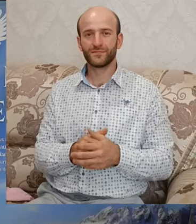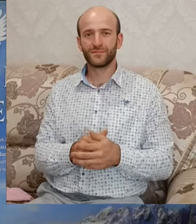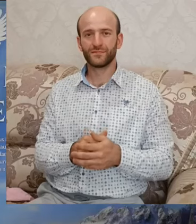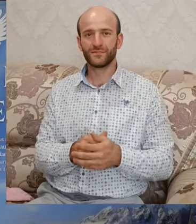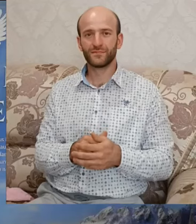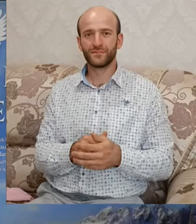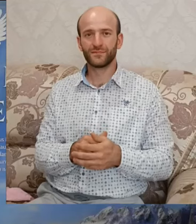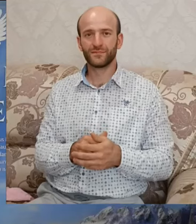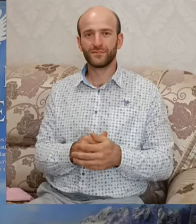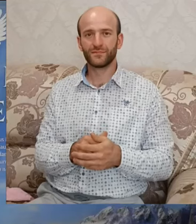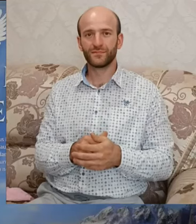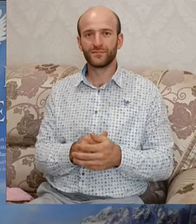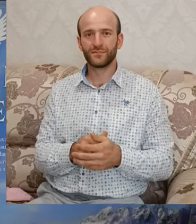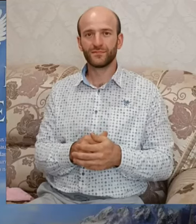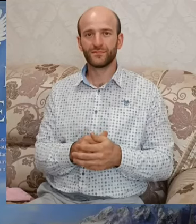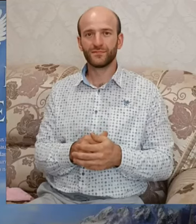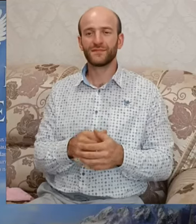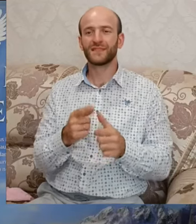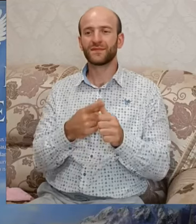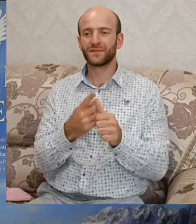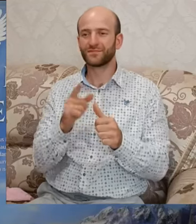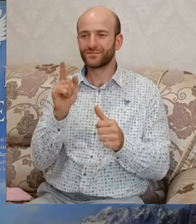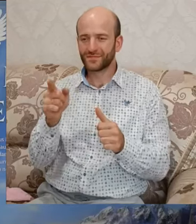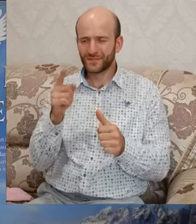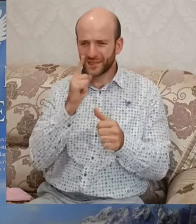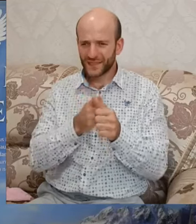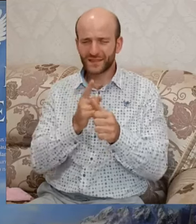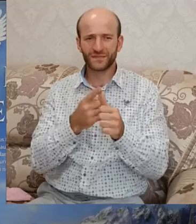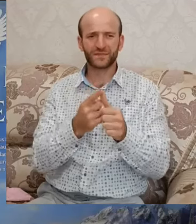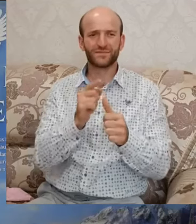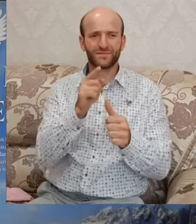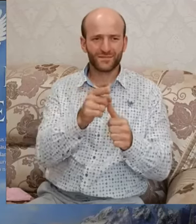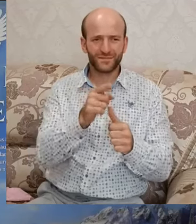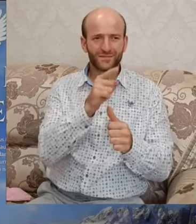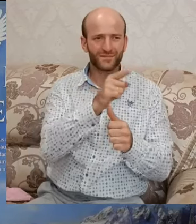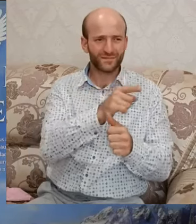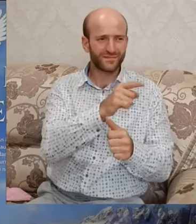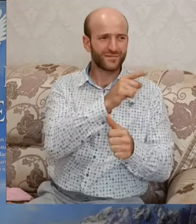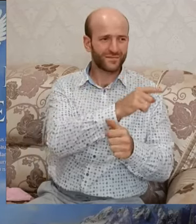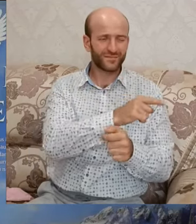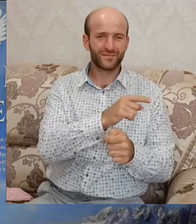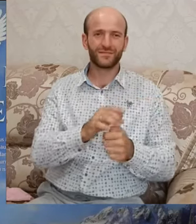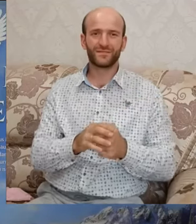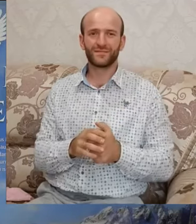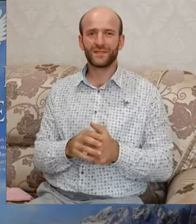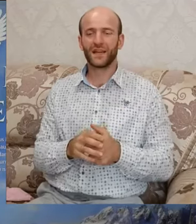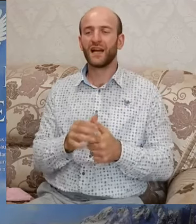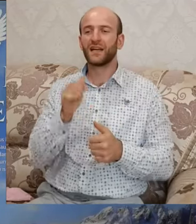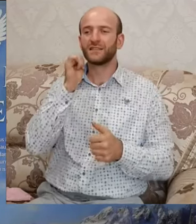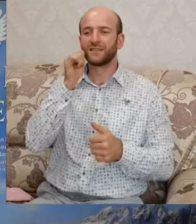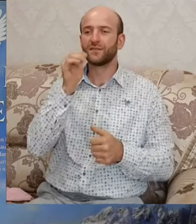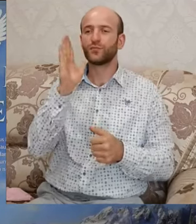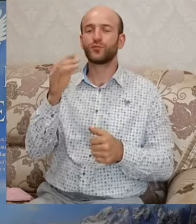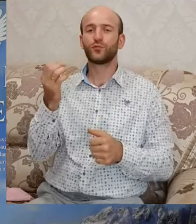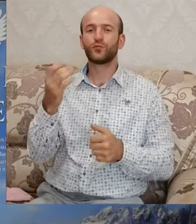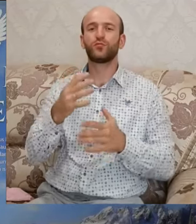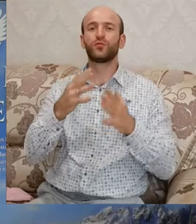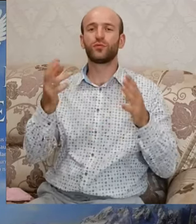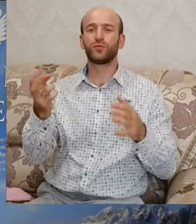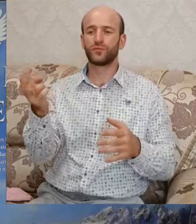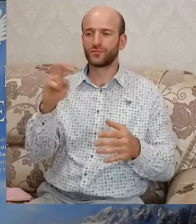Taigi, jeigu kažką dar pamiršiu, priminkite. Rytoj sulauksime daugiau svečių. Завтра у нас будет больше гостей. Brolis